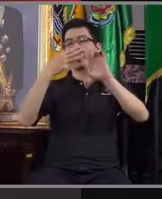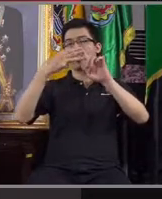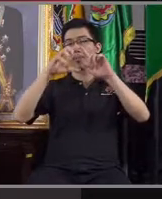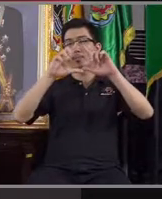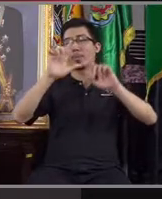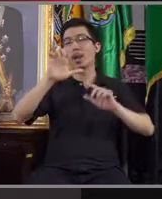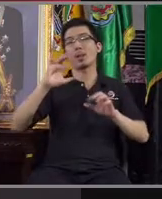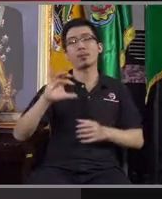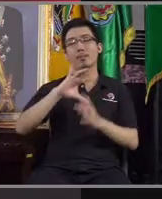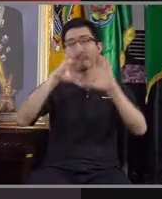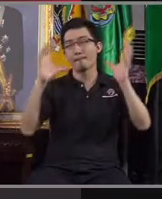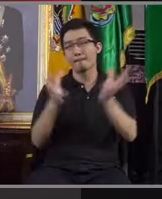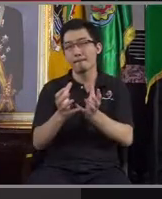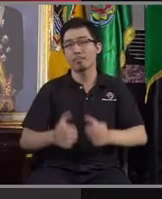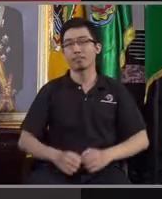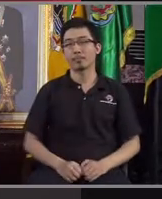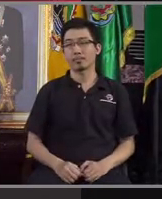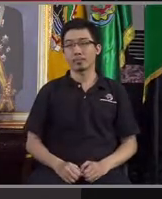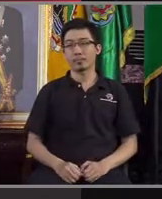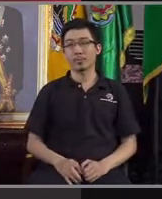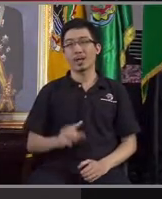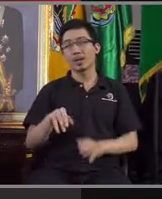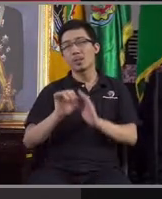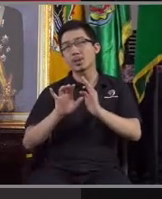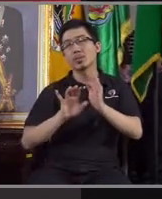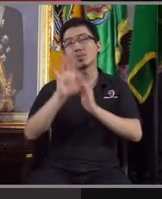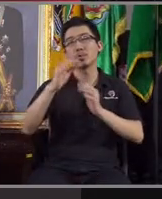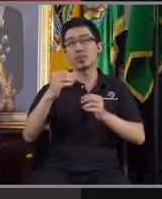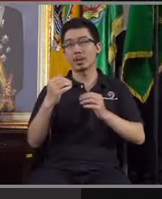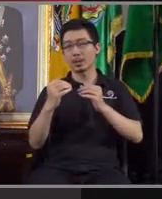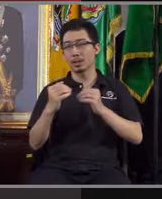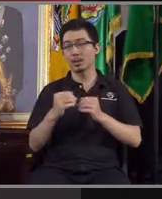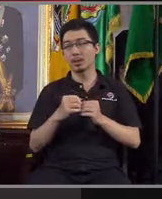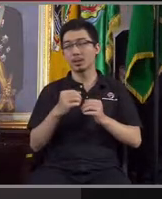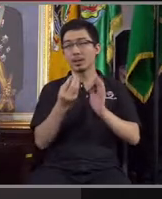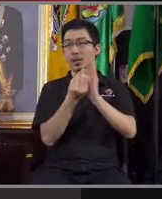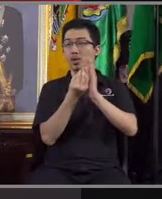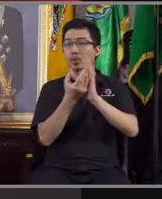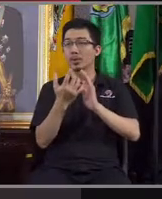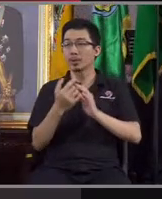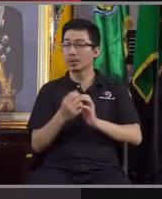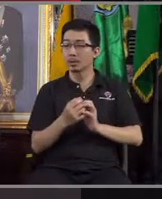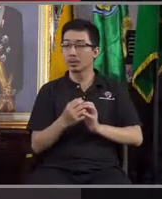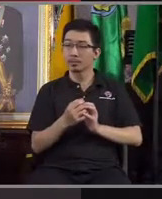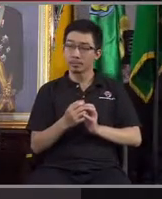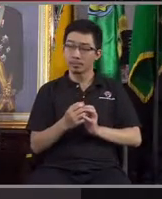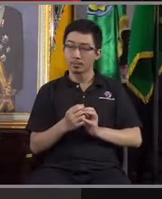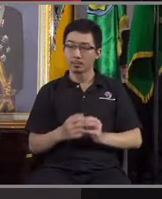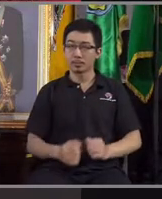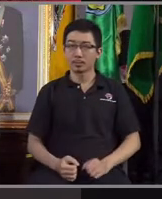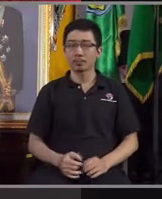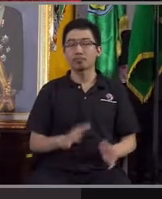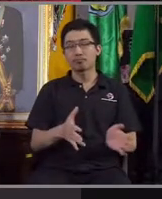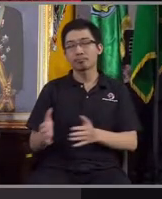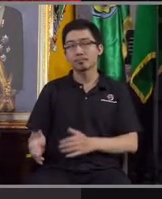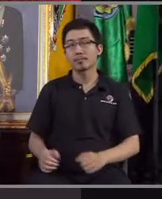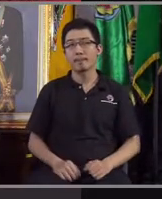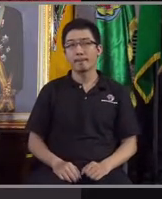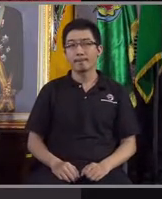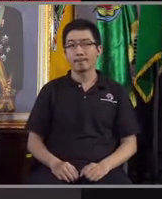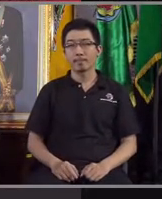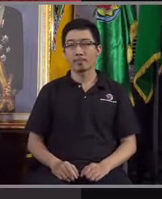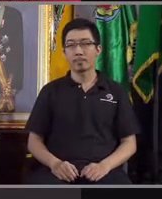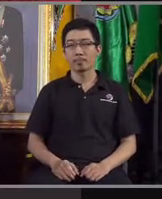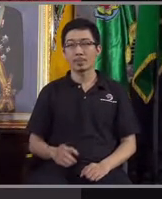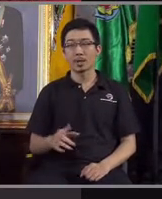5,59%. Sedangkan pertumbuhannya ini ada masih lebih tinggi daripada pertumbuhan ekonomi dari nasional. Slide berikutnya. Ini